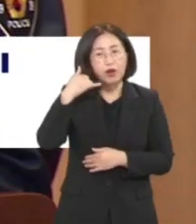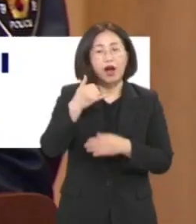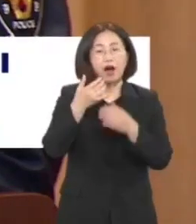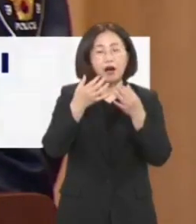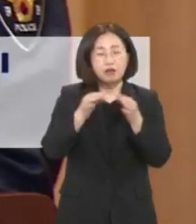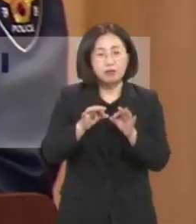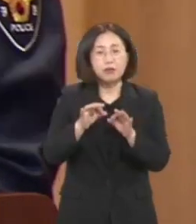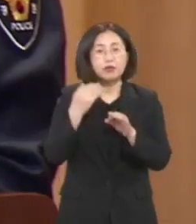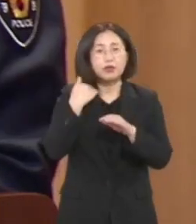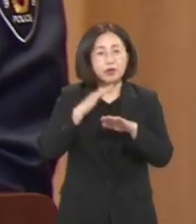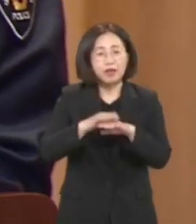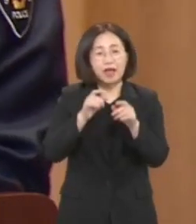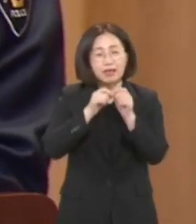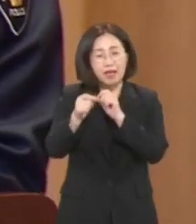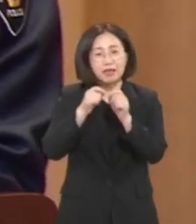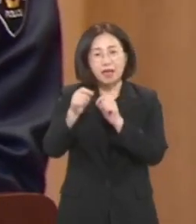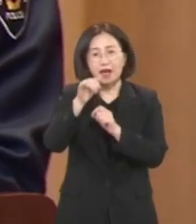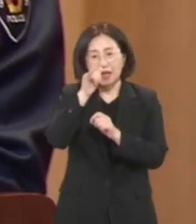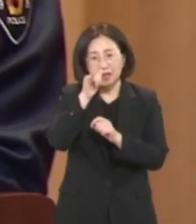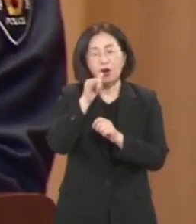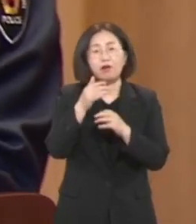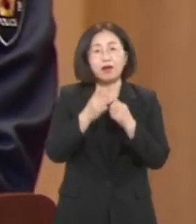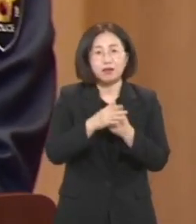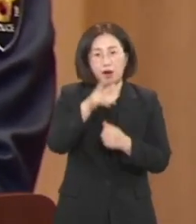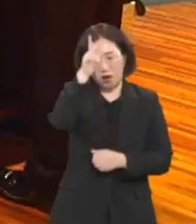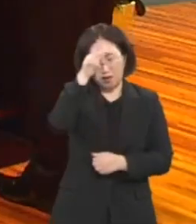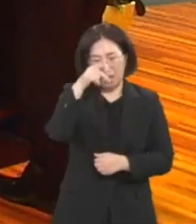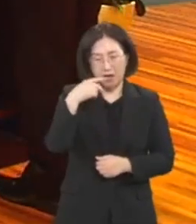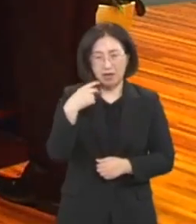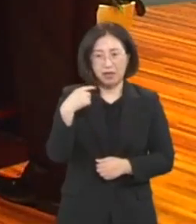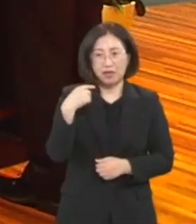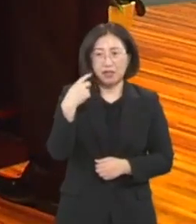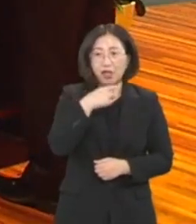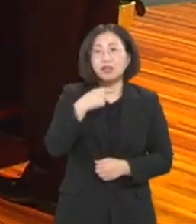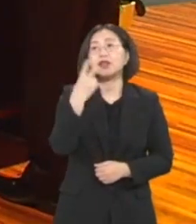높아지고 있다며 수사 역량을 더 높이겠다고 포부를 밝혔습니다.